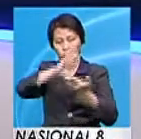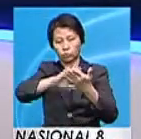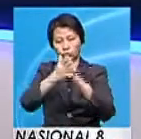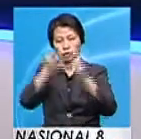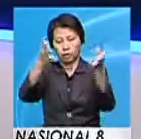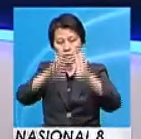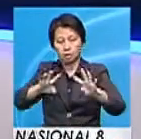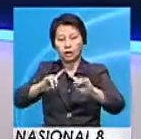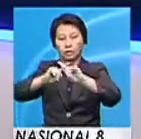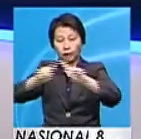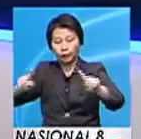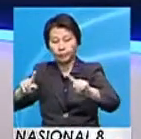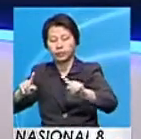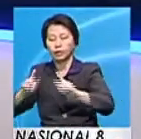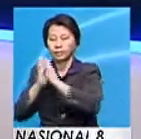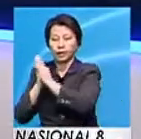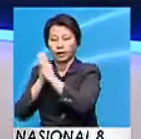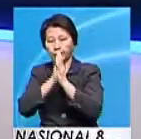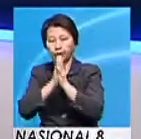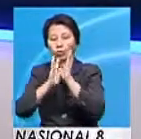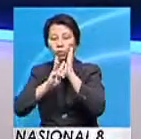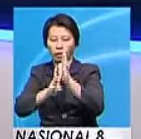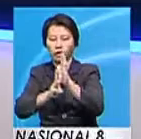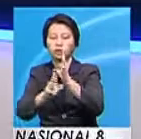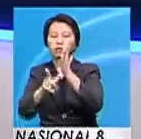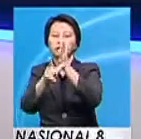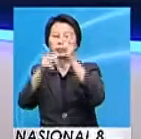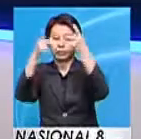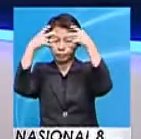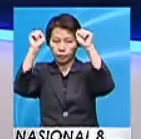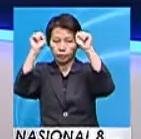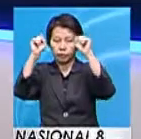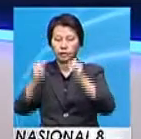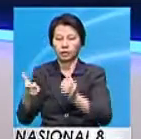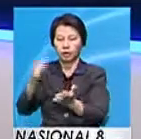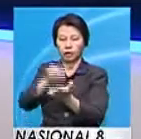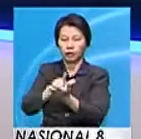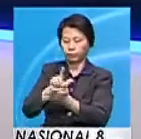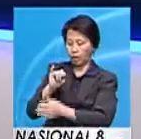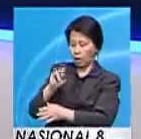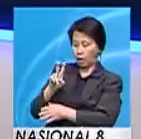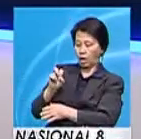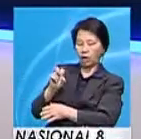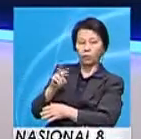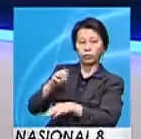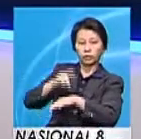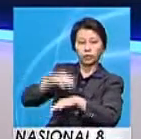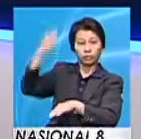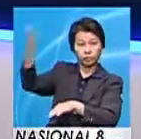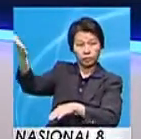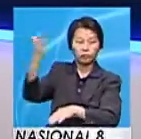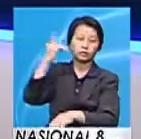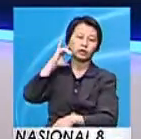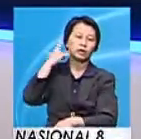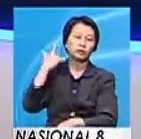ASEAN kecuali Myanmar yang diwakili timbalan presidennya. Laporan Ivan Tu di Sunnylands, California.